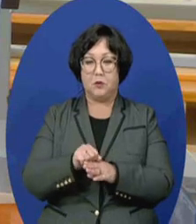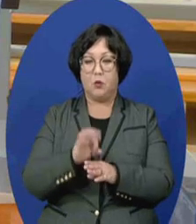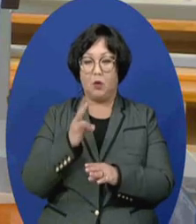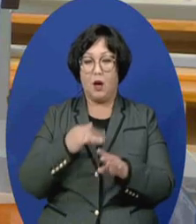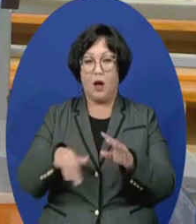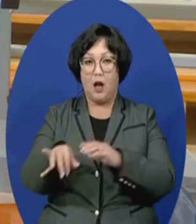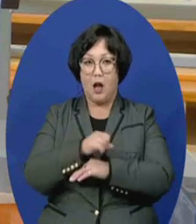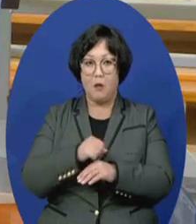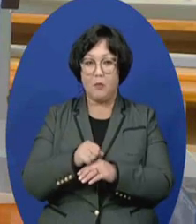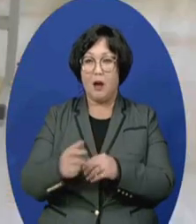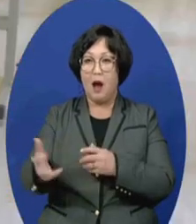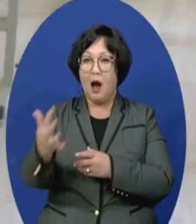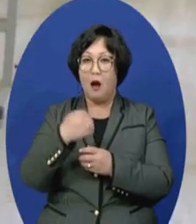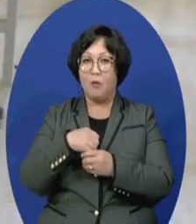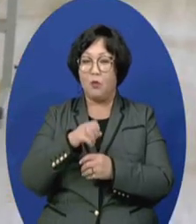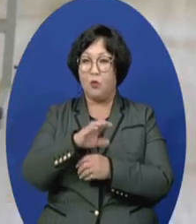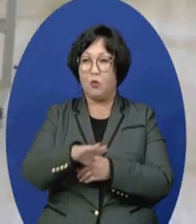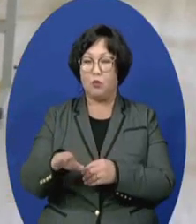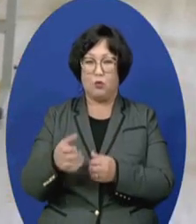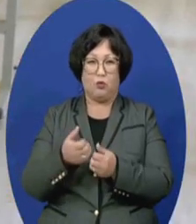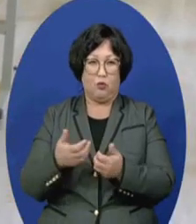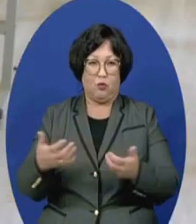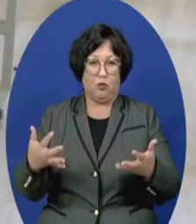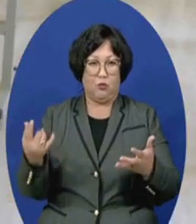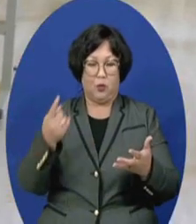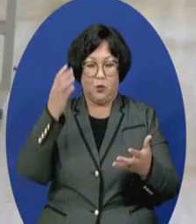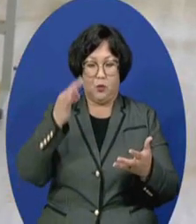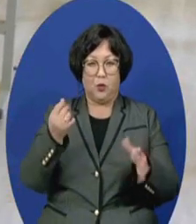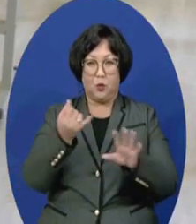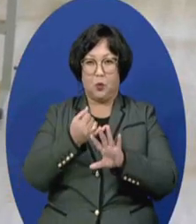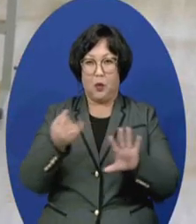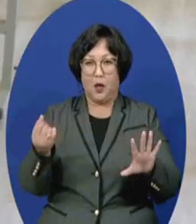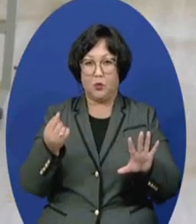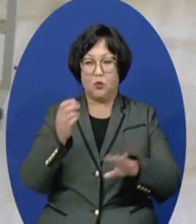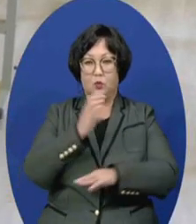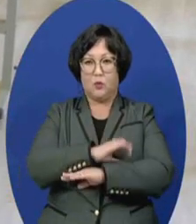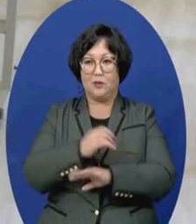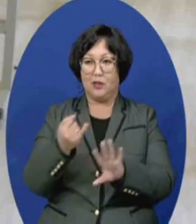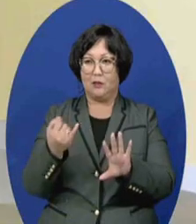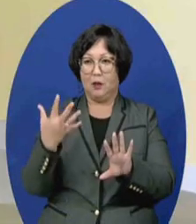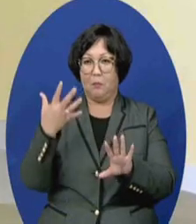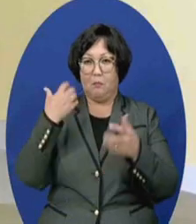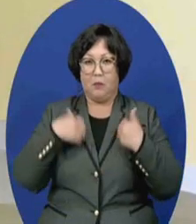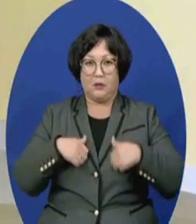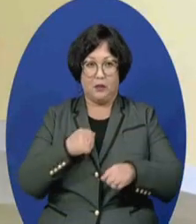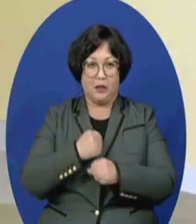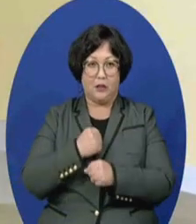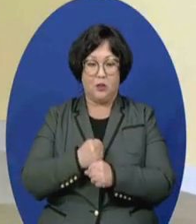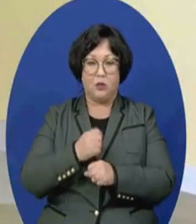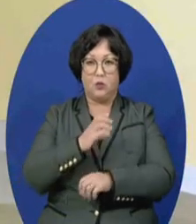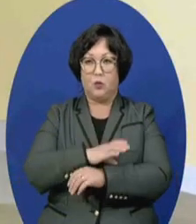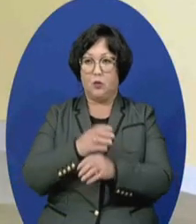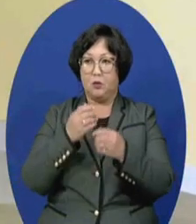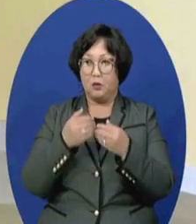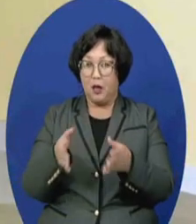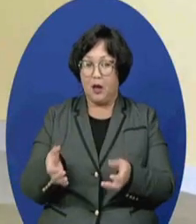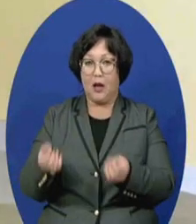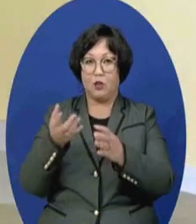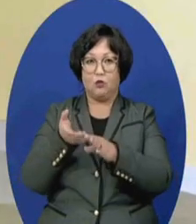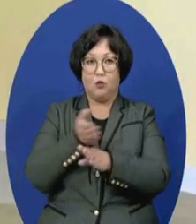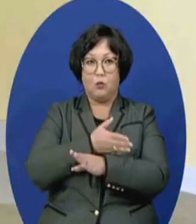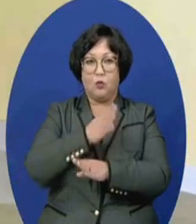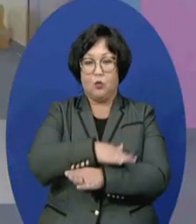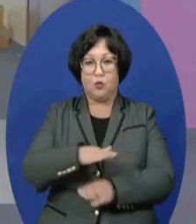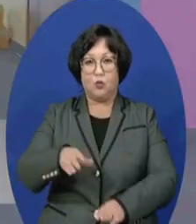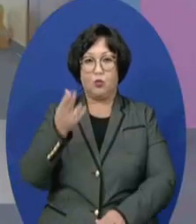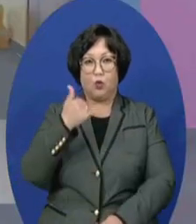тухайд хамран сургах хүүхдийн тоо өндөр. Өнөөдрийн байдлаар 600 сурагчтай 65 багштайгаар ажилладаг. Энэ сургууль ашиглалтад орохоос өмнө